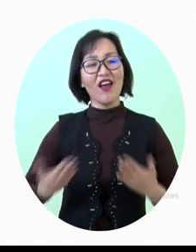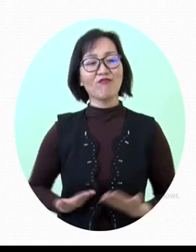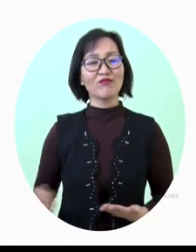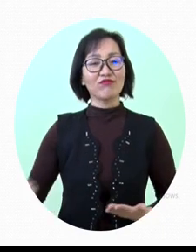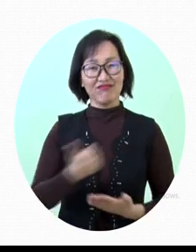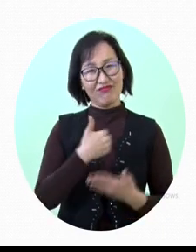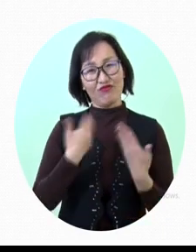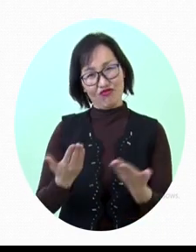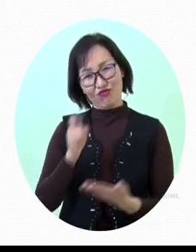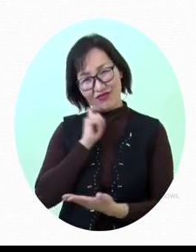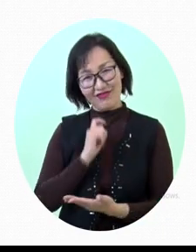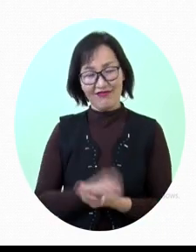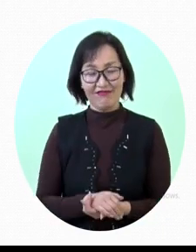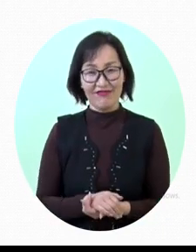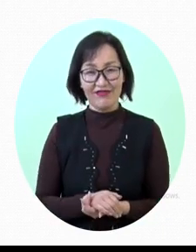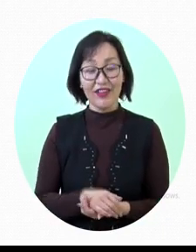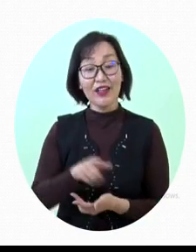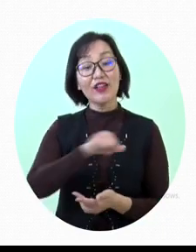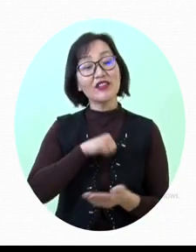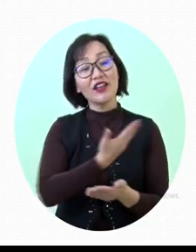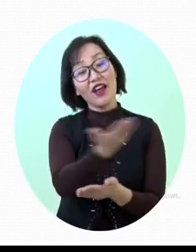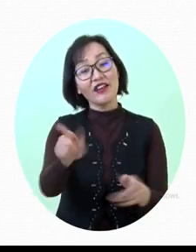та нар ч гэсэндээ хэрвээ би шидтэн бол